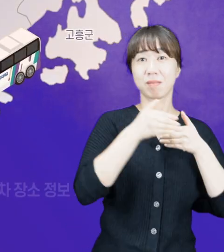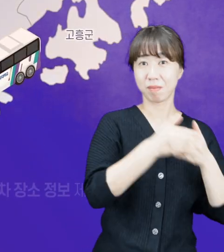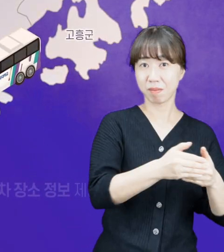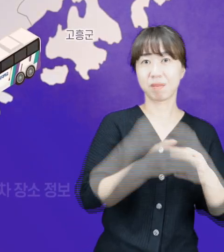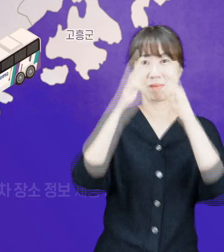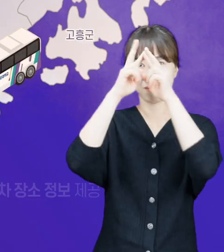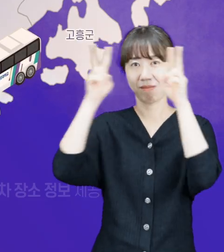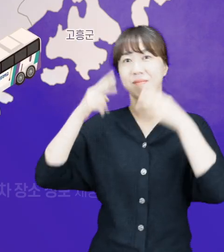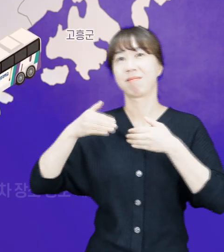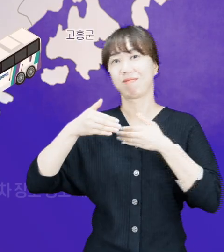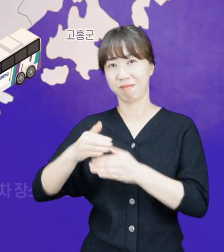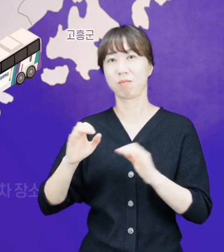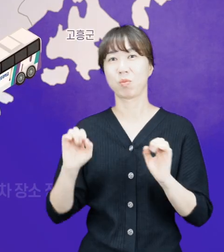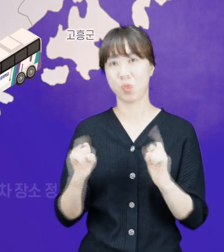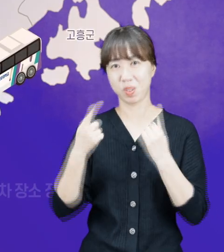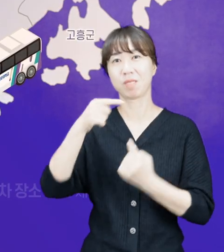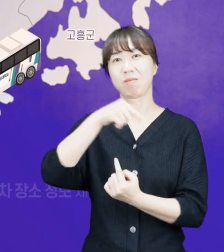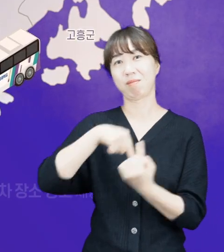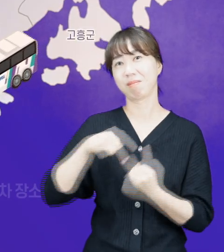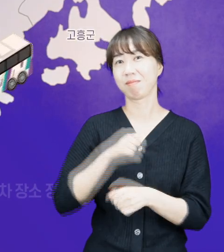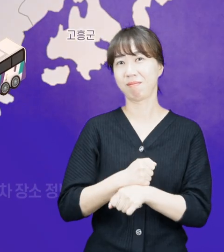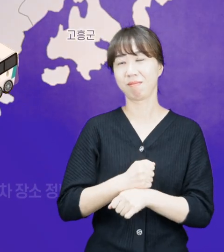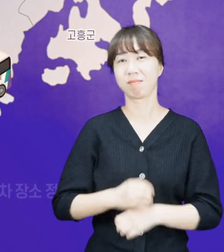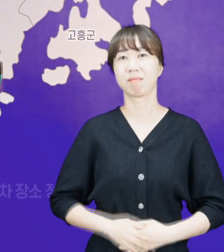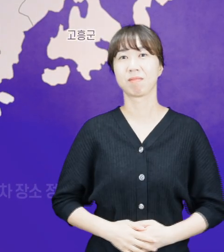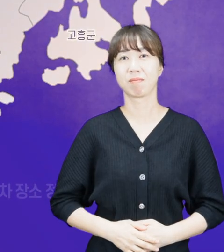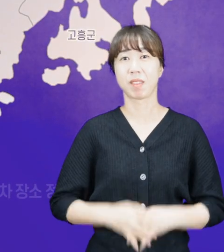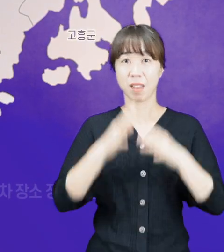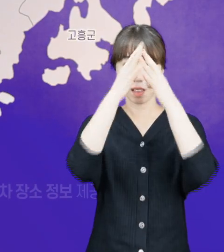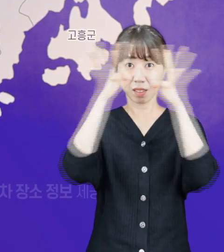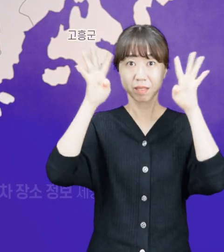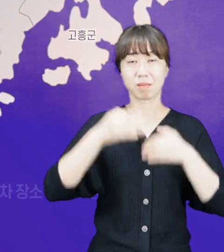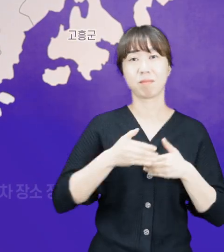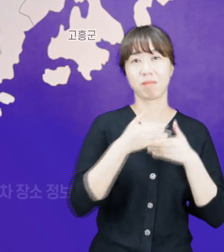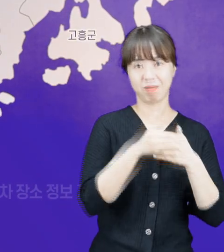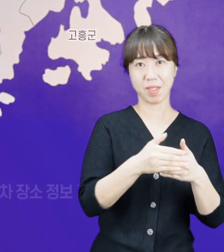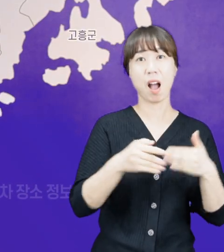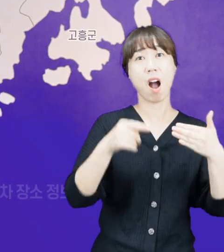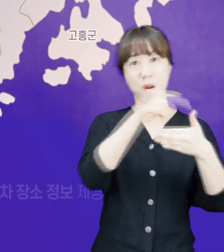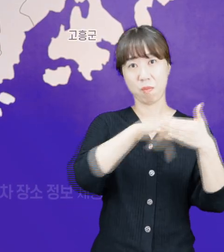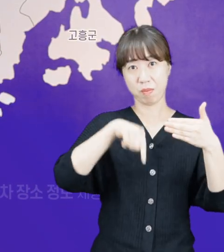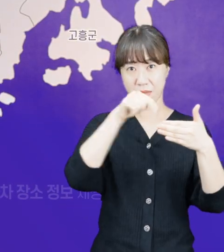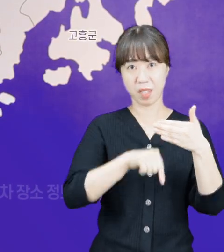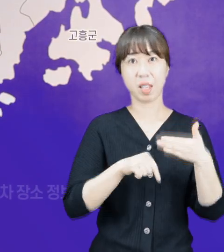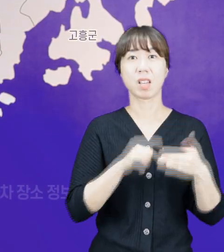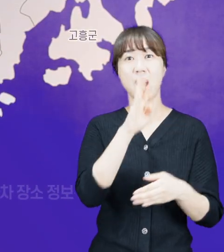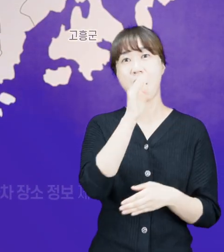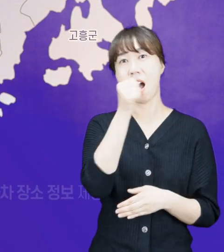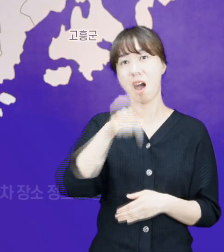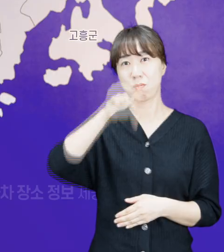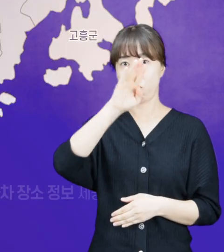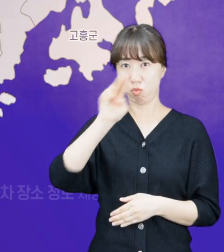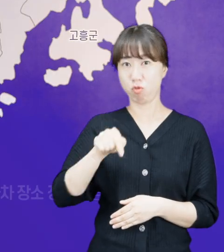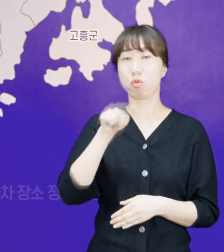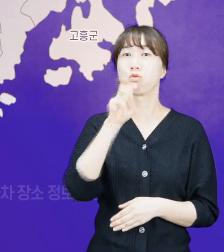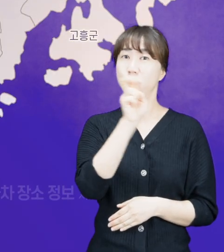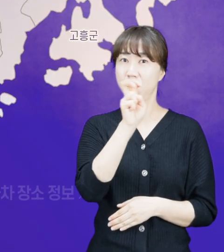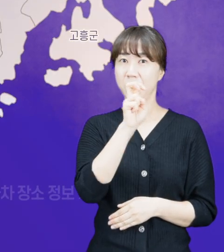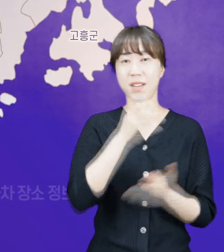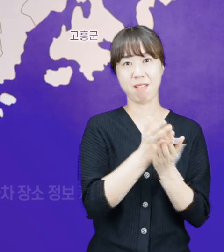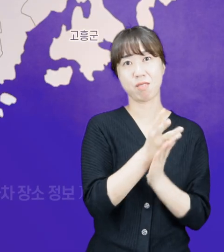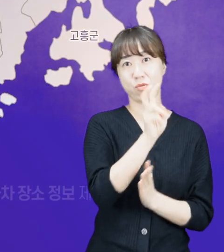나주, 영암 등 주요 지역에서 하루 100여 편의 무료 통학버스를 운행하고 금호고속 시외버스 정류장이 캠퍼스에